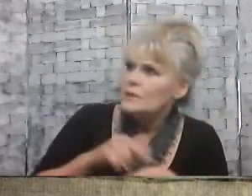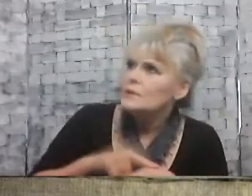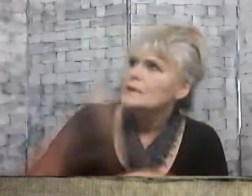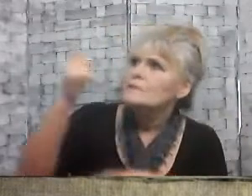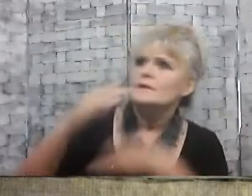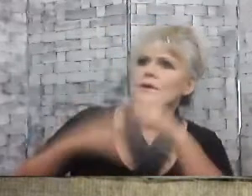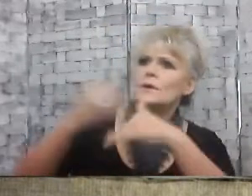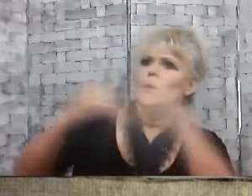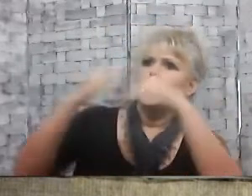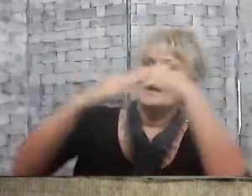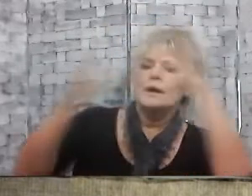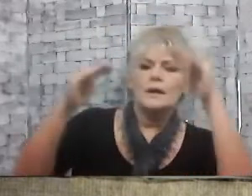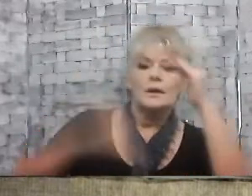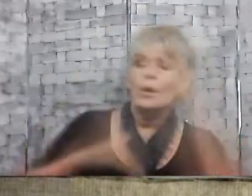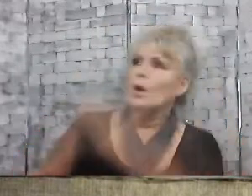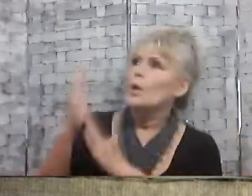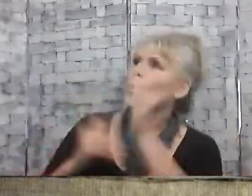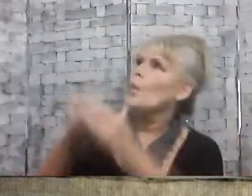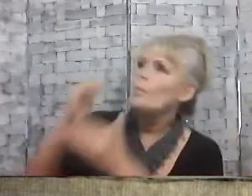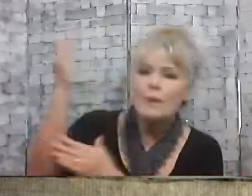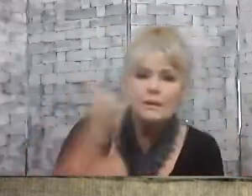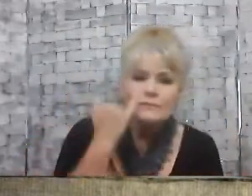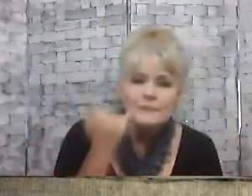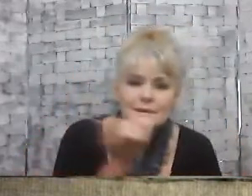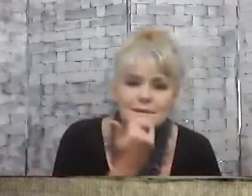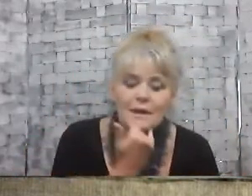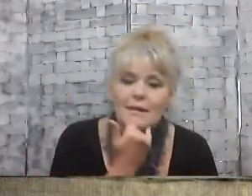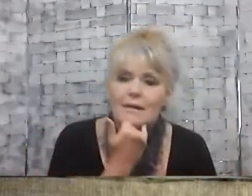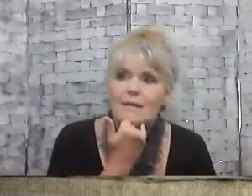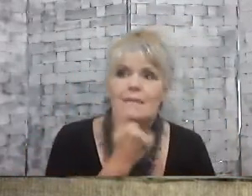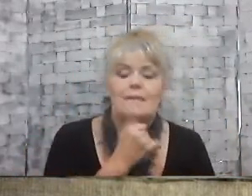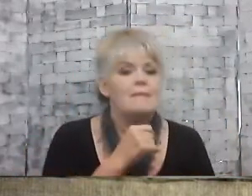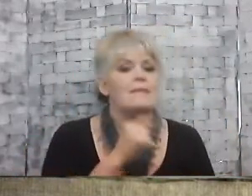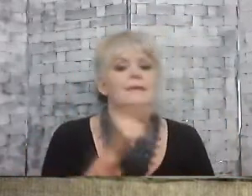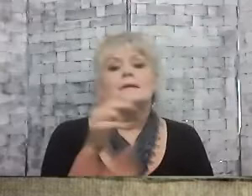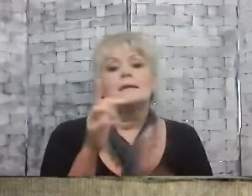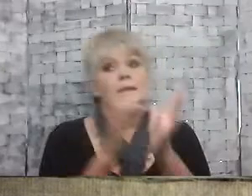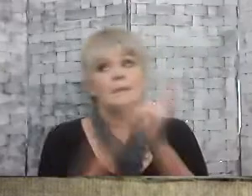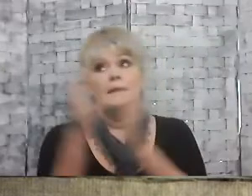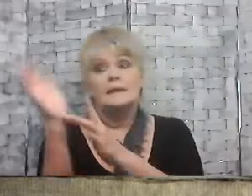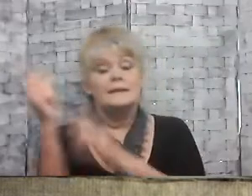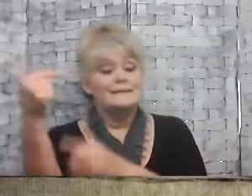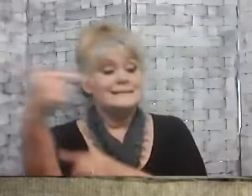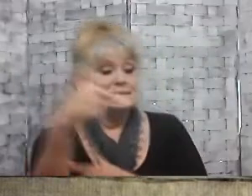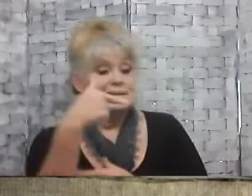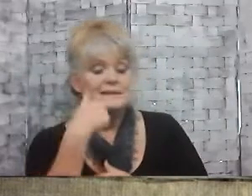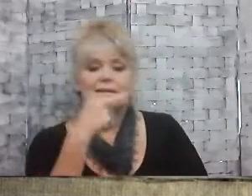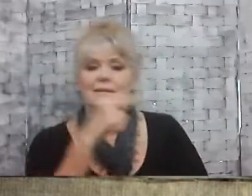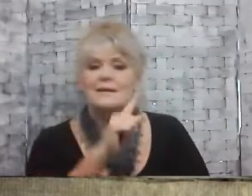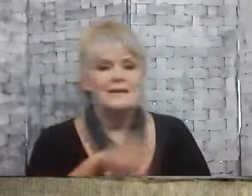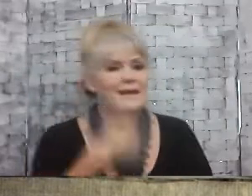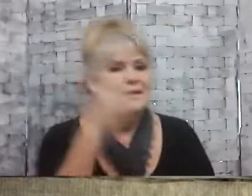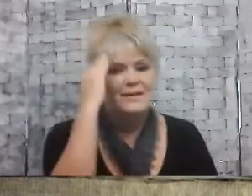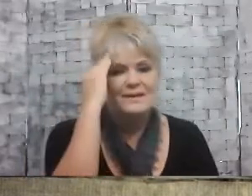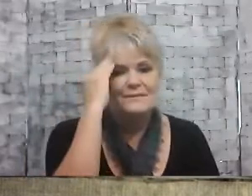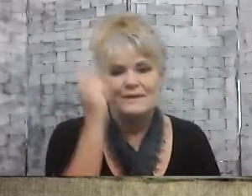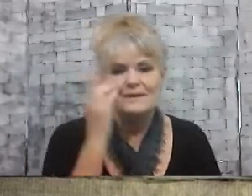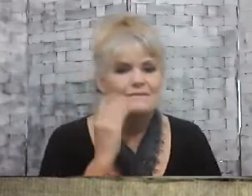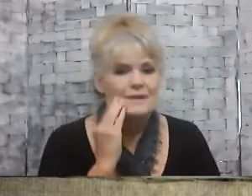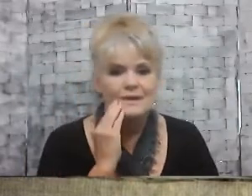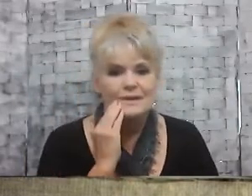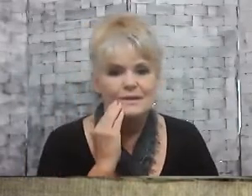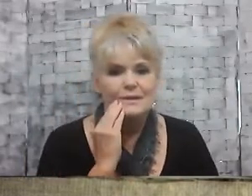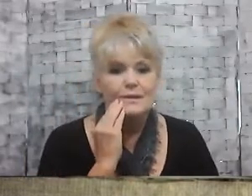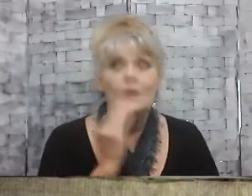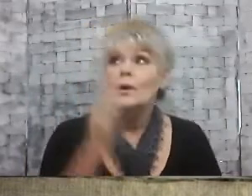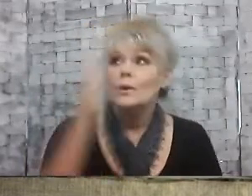oprig? Jesus het hulle geantwoord, julle gaan nie die tye ken wat die Vader in sy